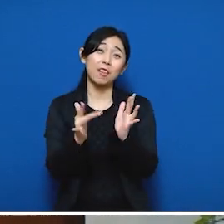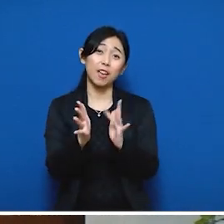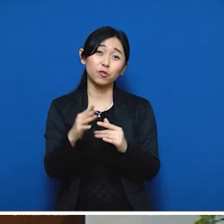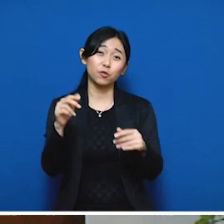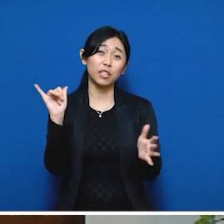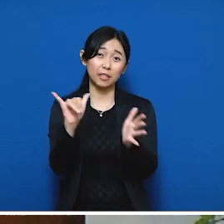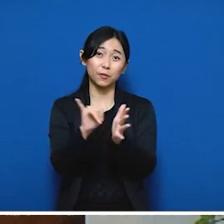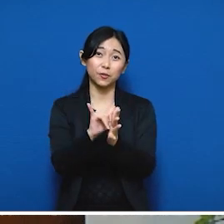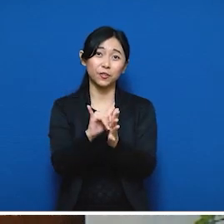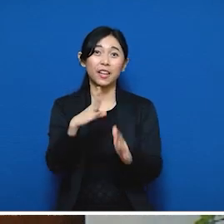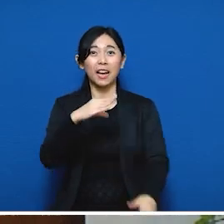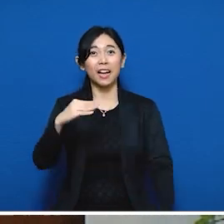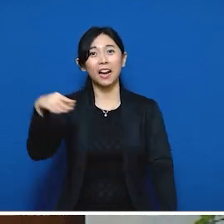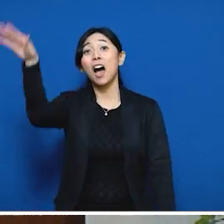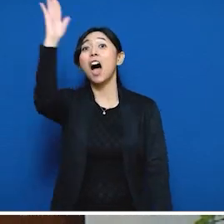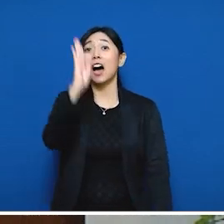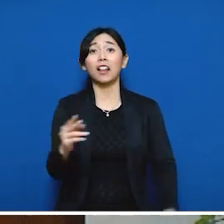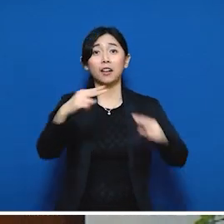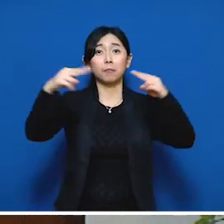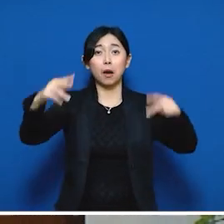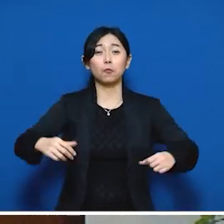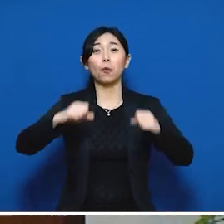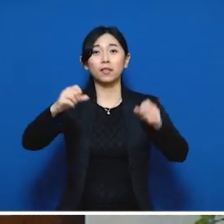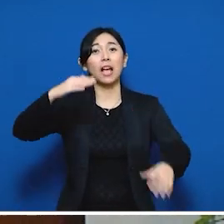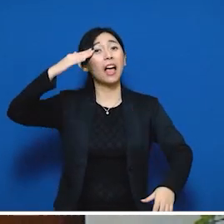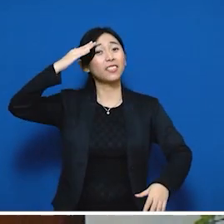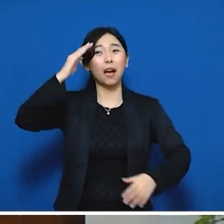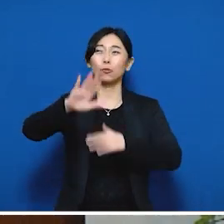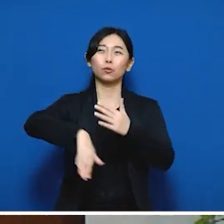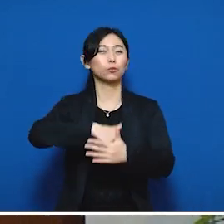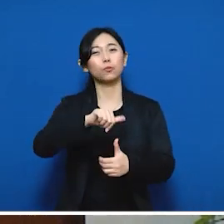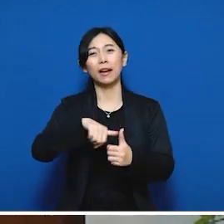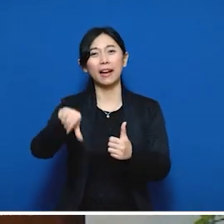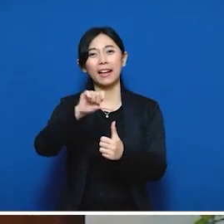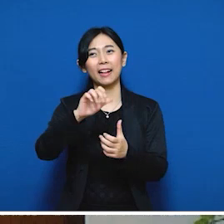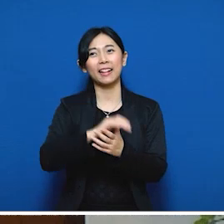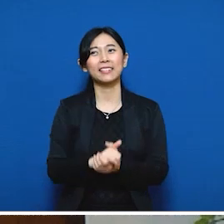itu adalah Allah yang Maha Kuasa, Allah yang tahu segala sesuatu.